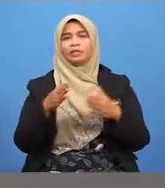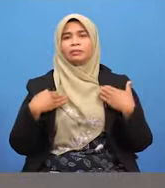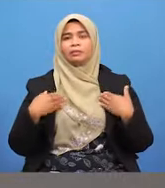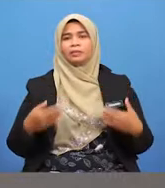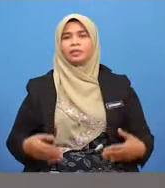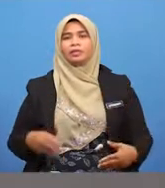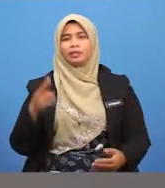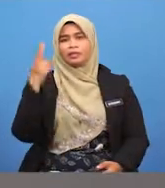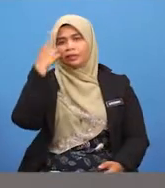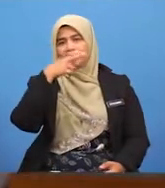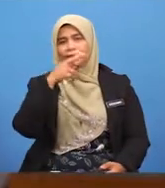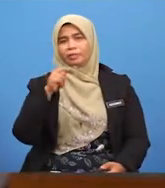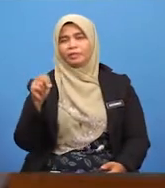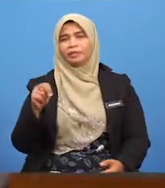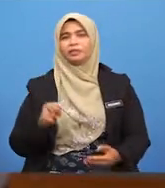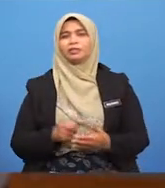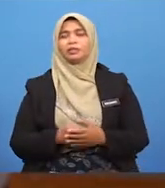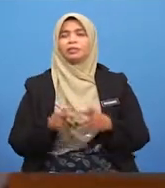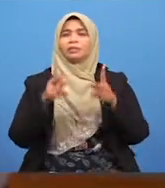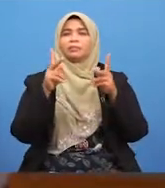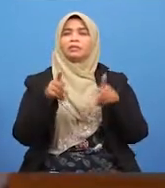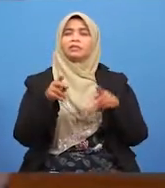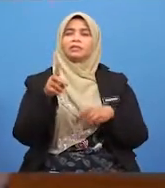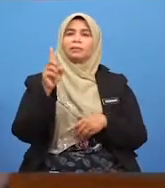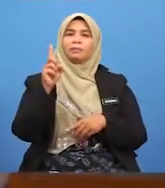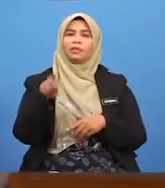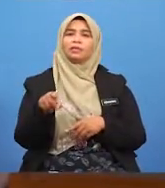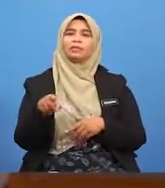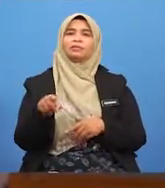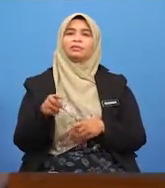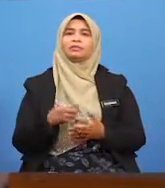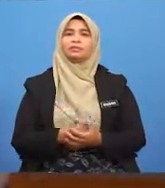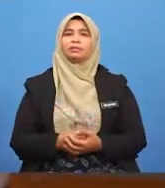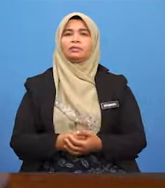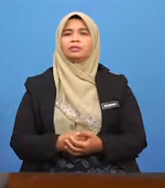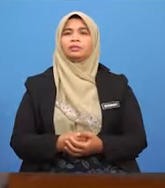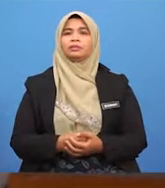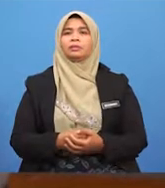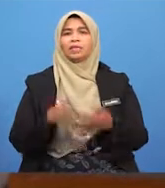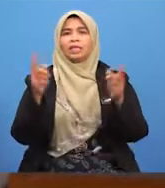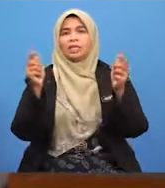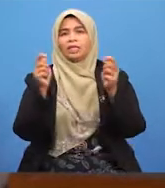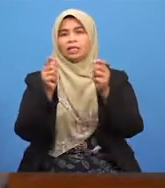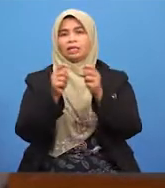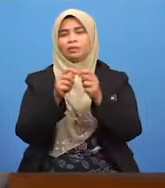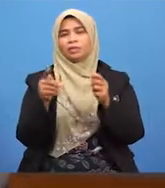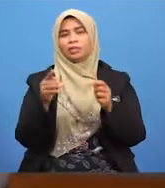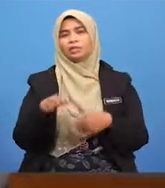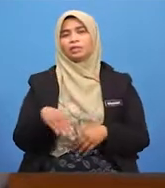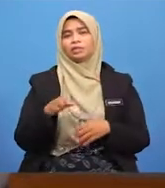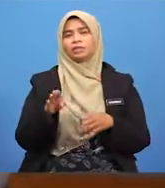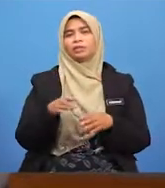hadapan belajar pedulla temukan sebelah